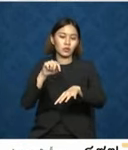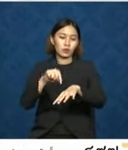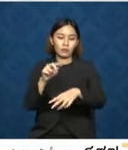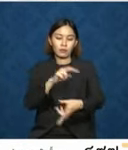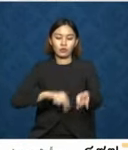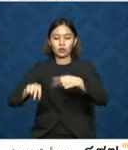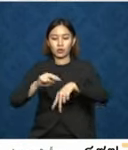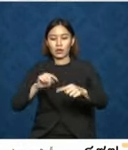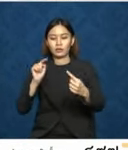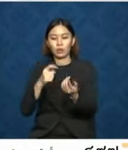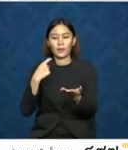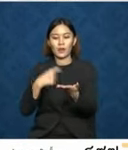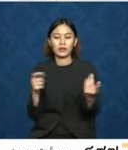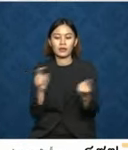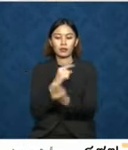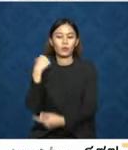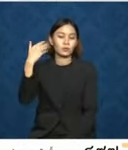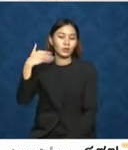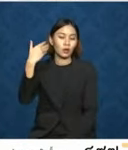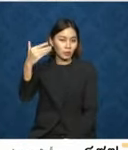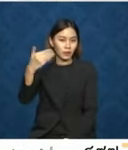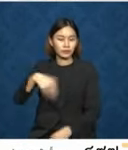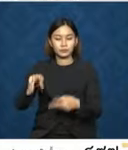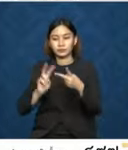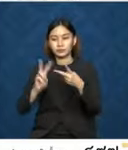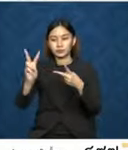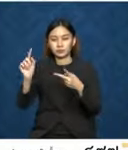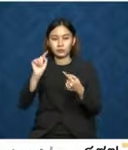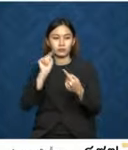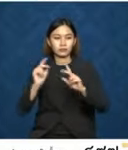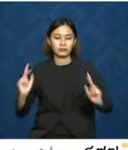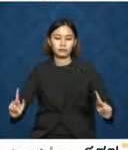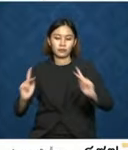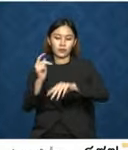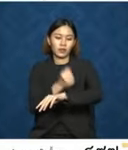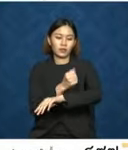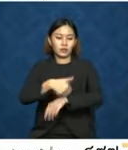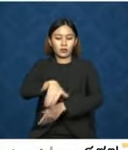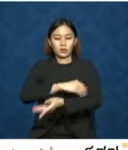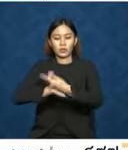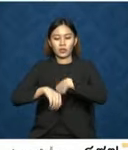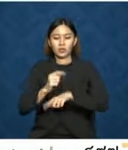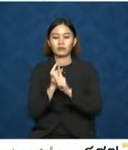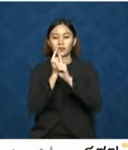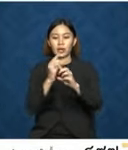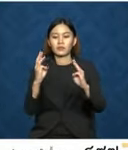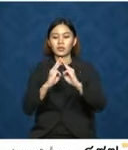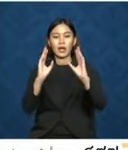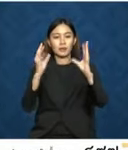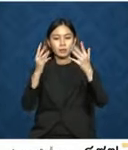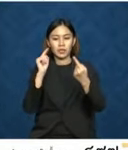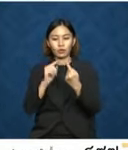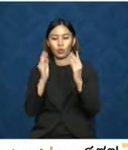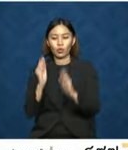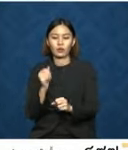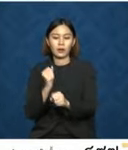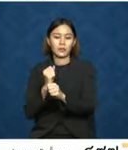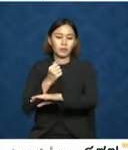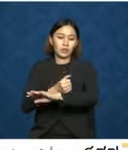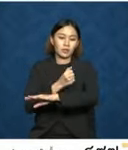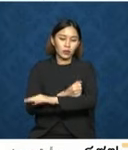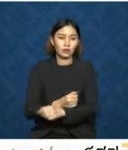ดูแลสำนักงานประกันสังคมต่อไปเรื่องที่ 2เรื่องกระทรวงรางงานไม่ปฏิบัติตามสัญญาที่ให้ไว้กับลูกจ้างนะครับ